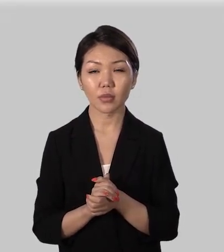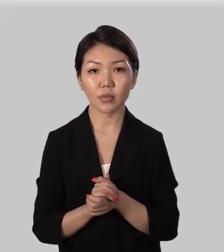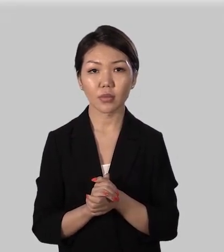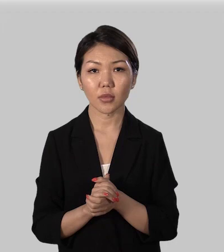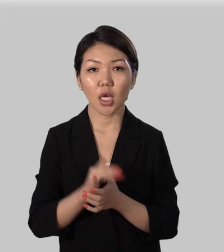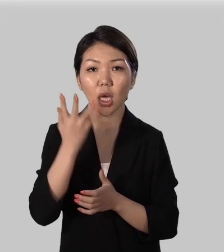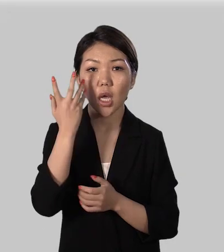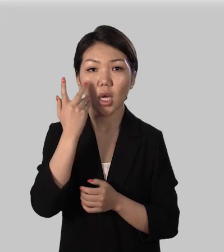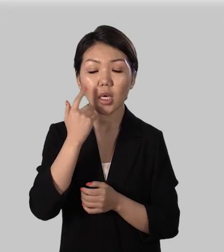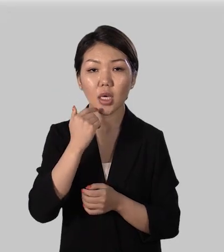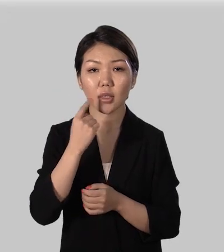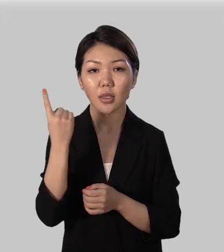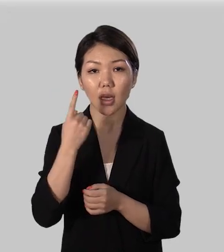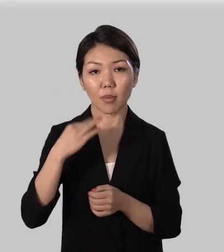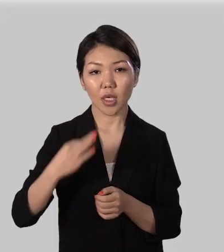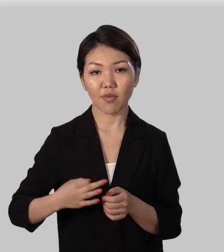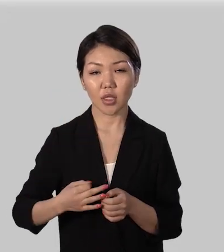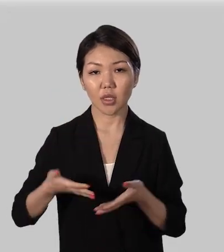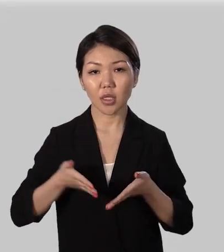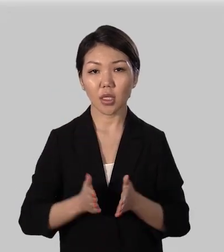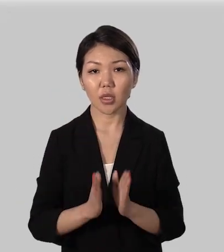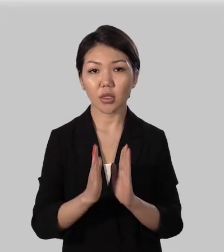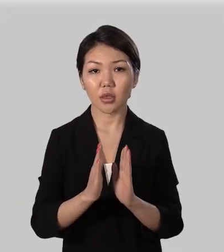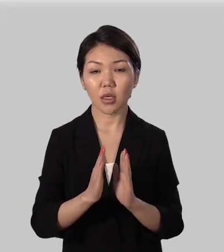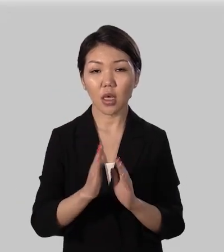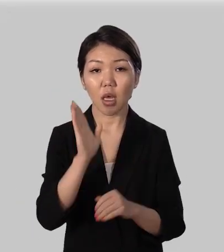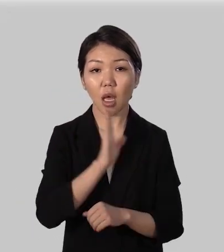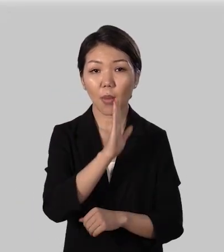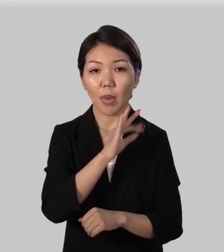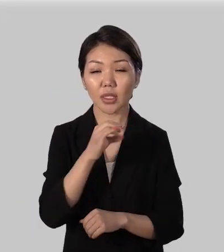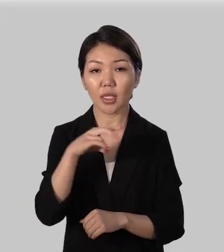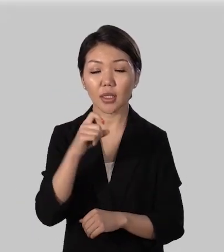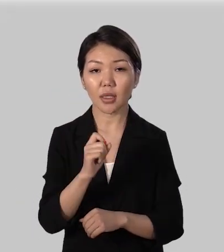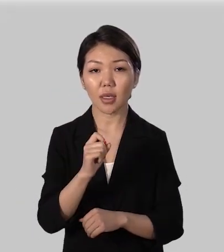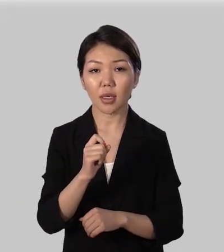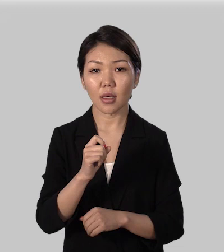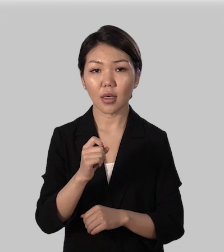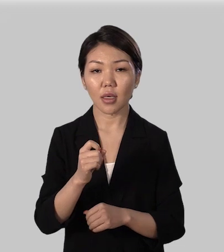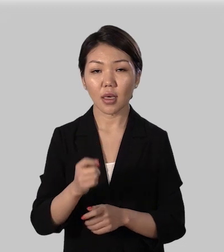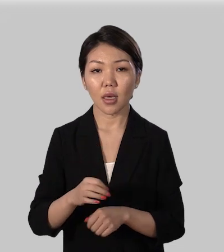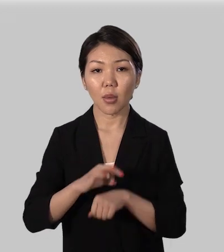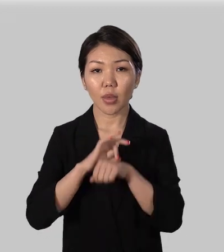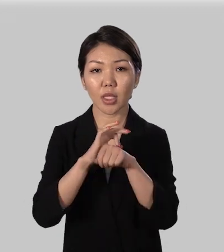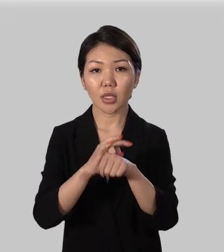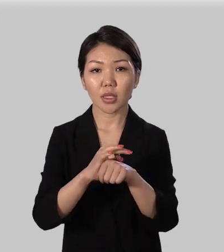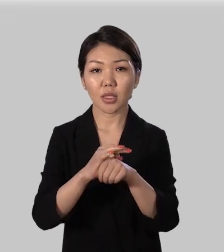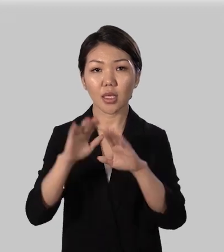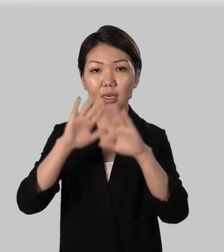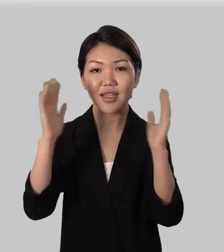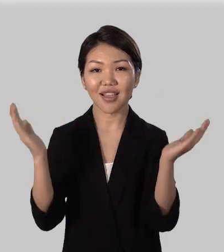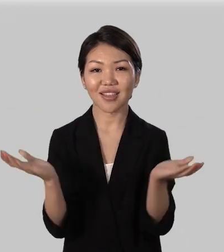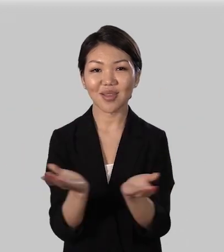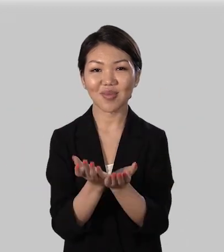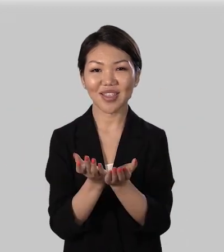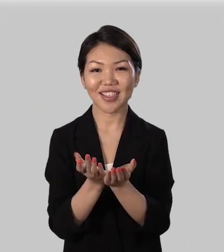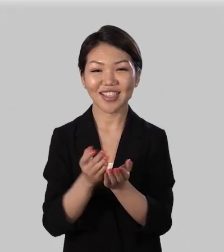а когда у них первенец родился мать оленях и принесла ему своих рогах колыбель с колокольчиком